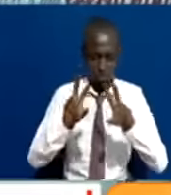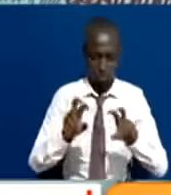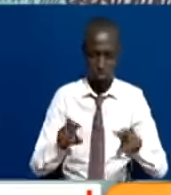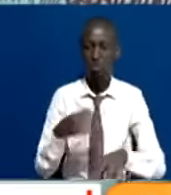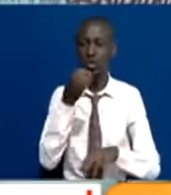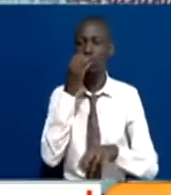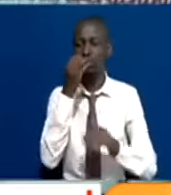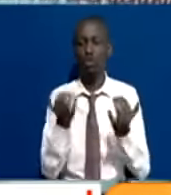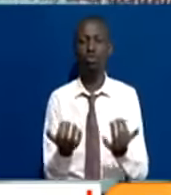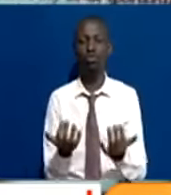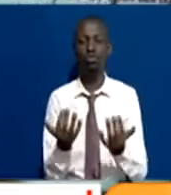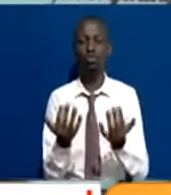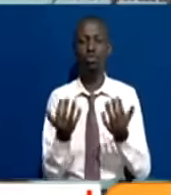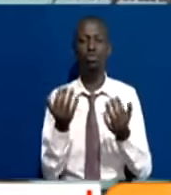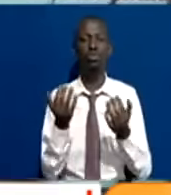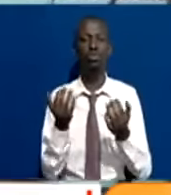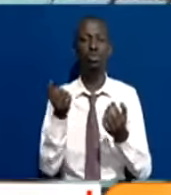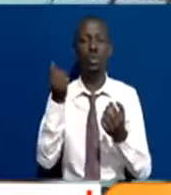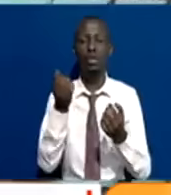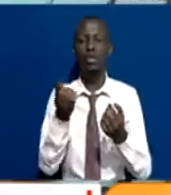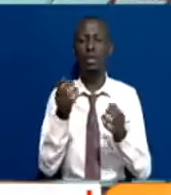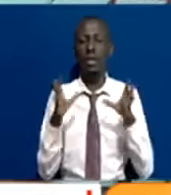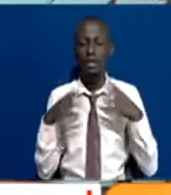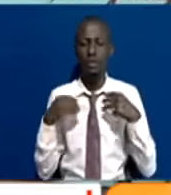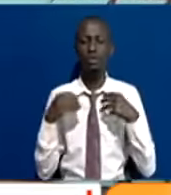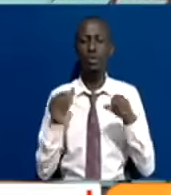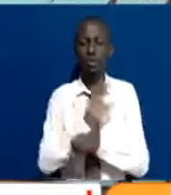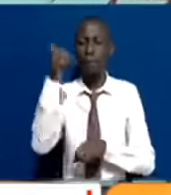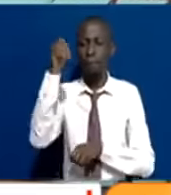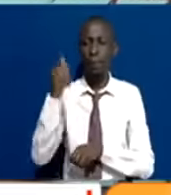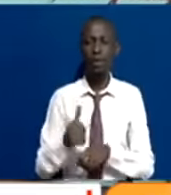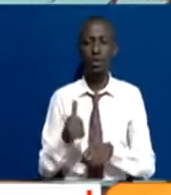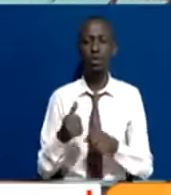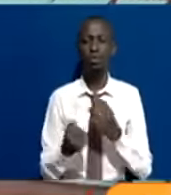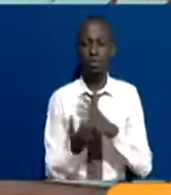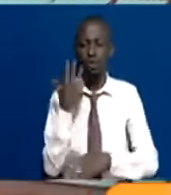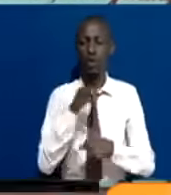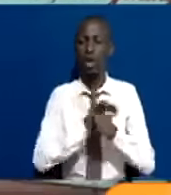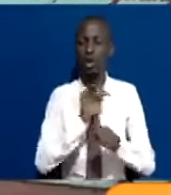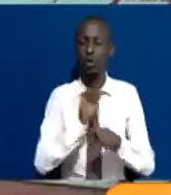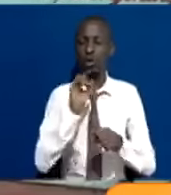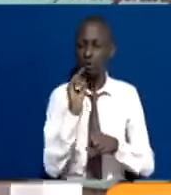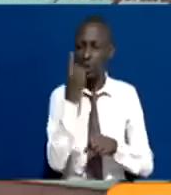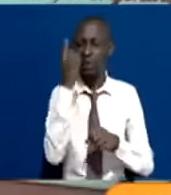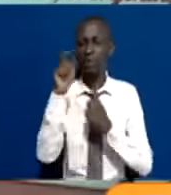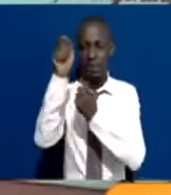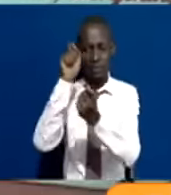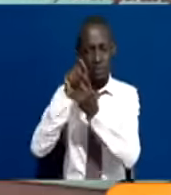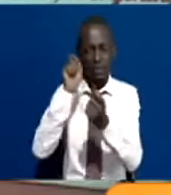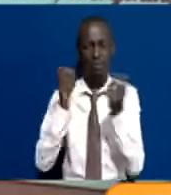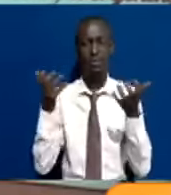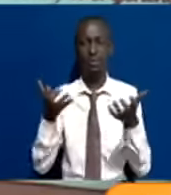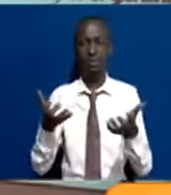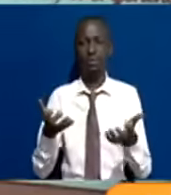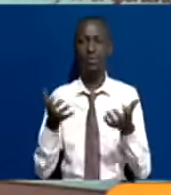kwa wanadamu haujakumbatiwa vile. Kabla ya kuanza kuzalisha kwa wingi, ni muhimu vipimo vifanywe, kwani kwa